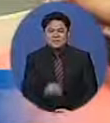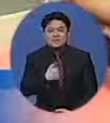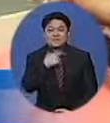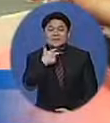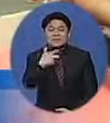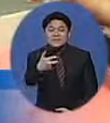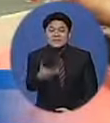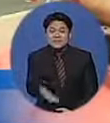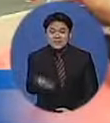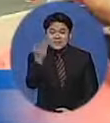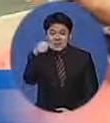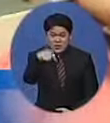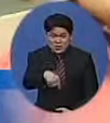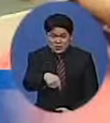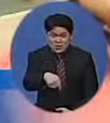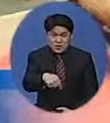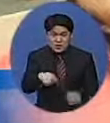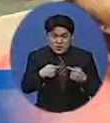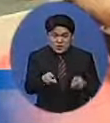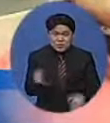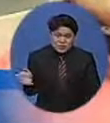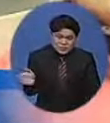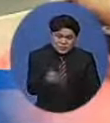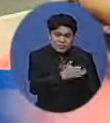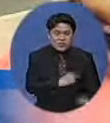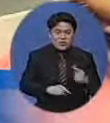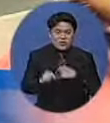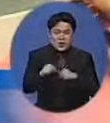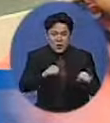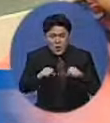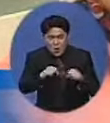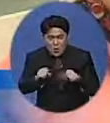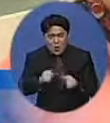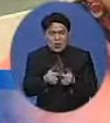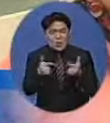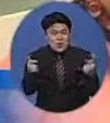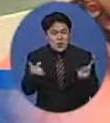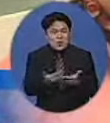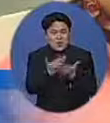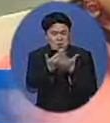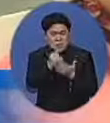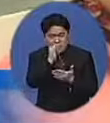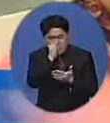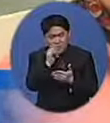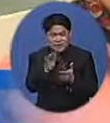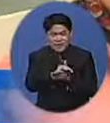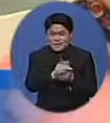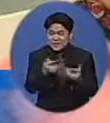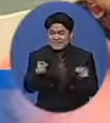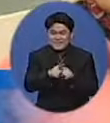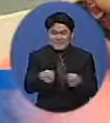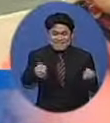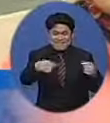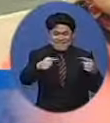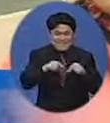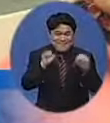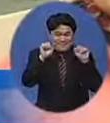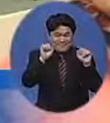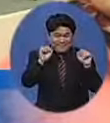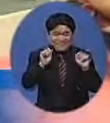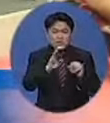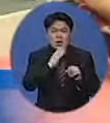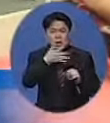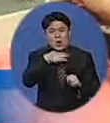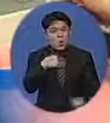70이 넘었는데 여기를 나오면서 더 많이 활발해지고 좋아졌어요. 친구들 다 나와서 같이 운동 열심히